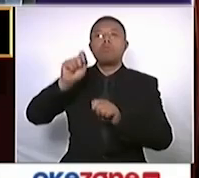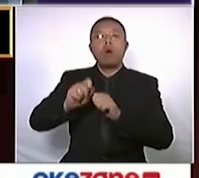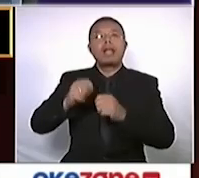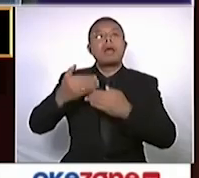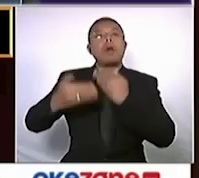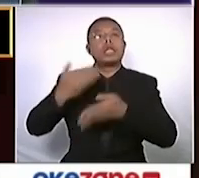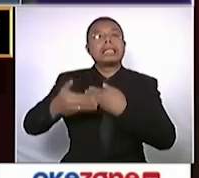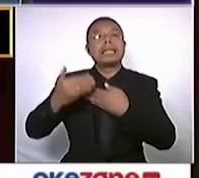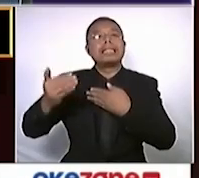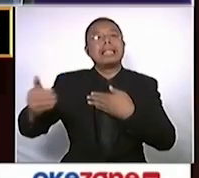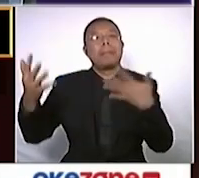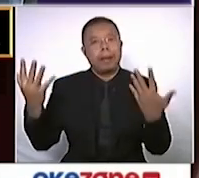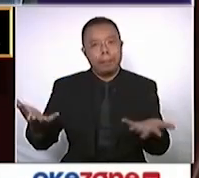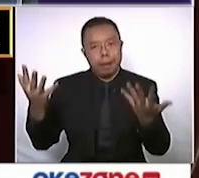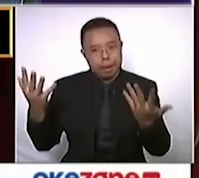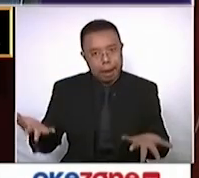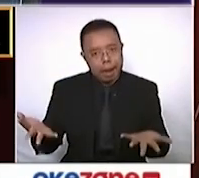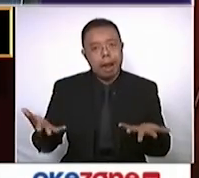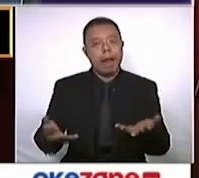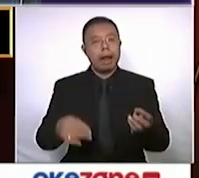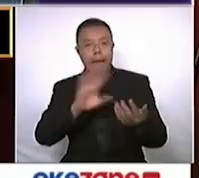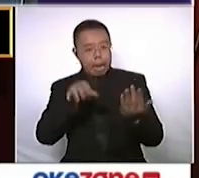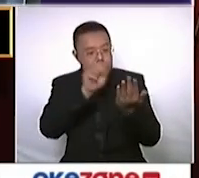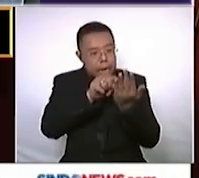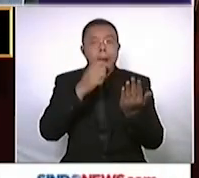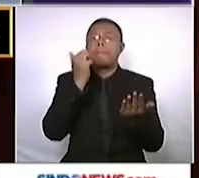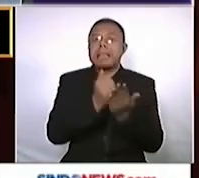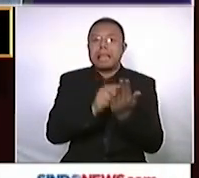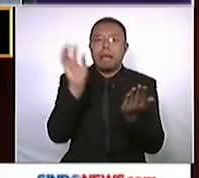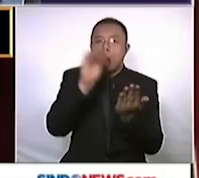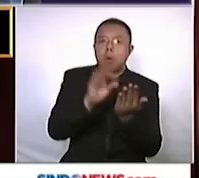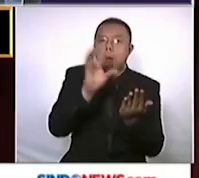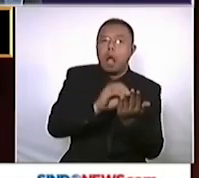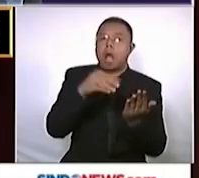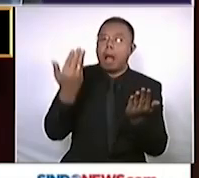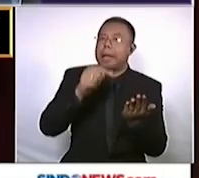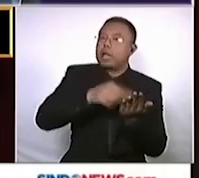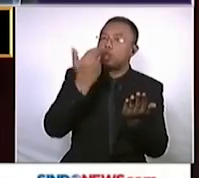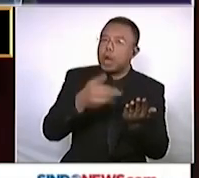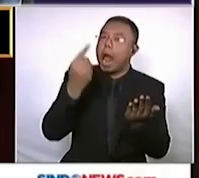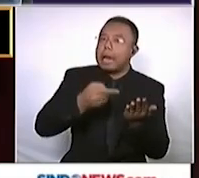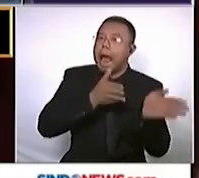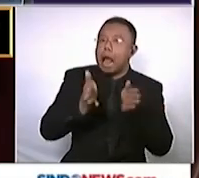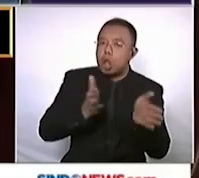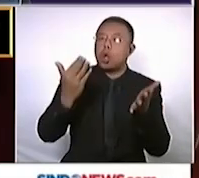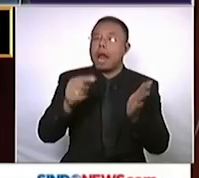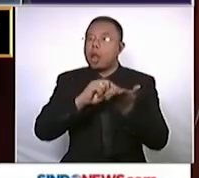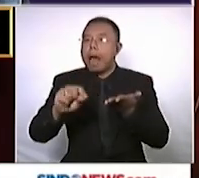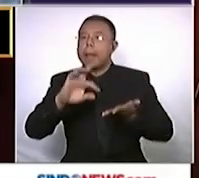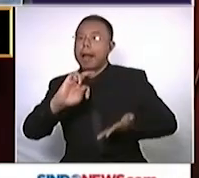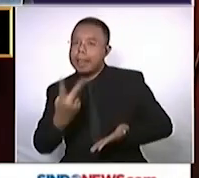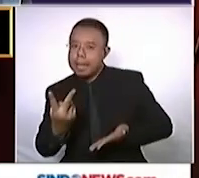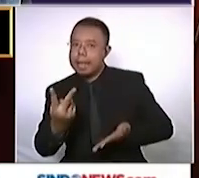prosedur, kemudian bagaimana sebenarnya materi-materi yang diperlukan untuk itu, apakah ini sudah ada yang ngatur cuma